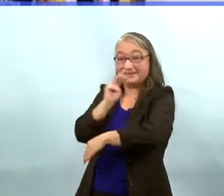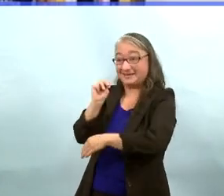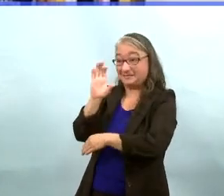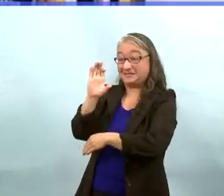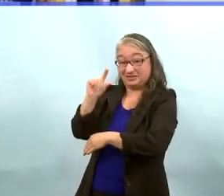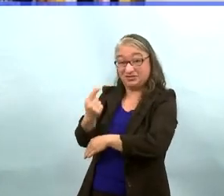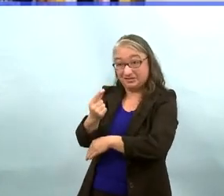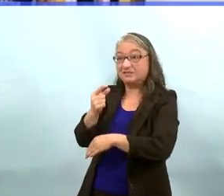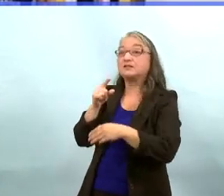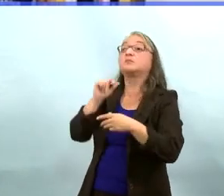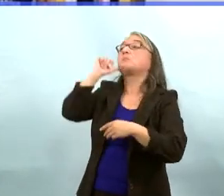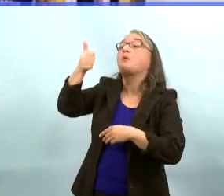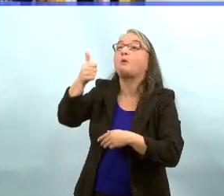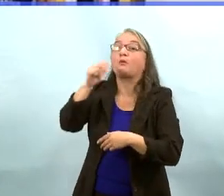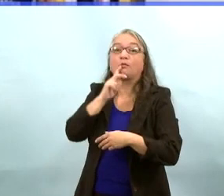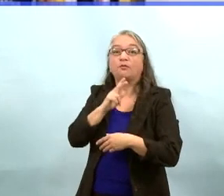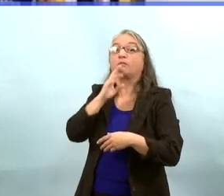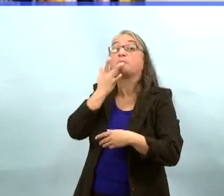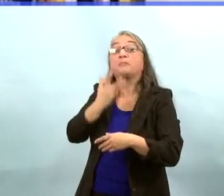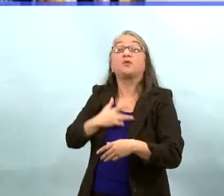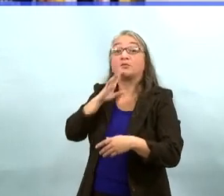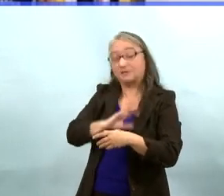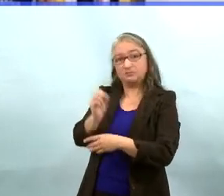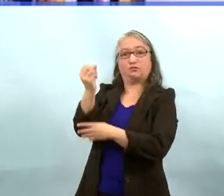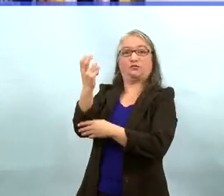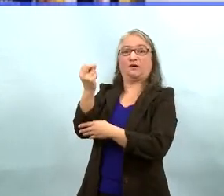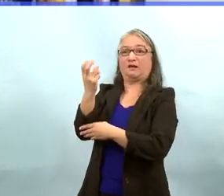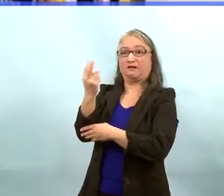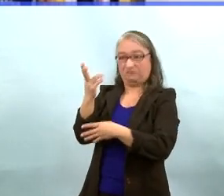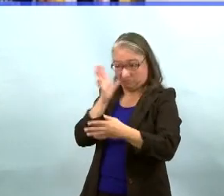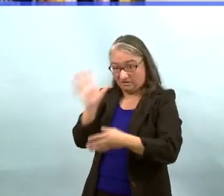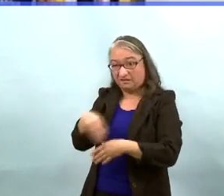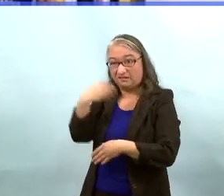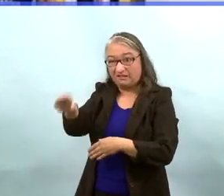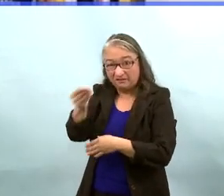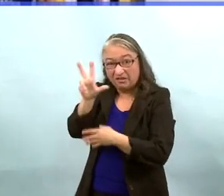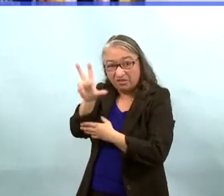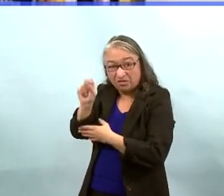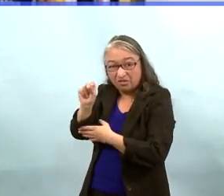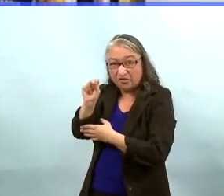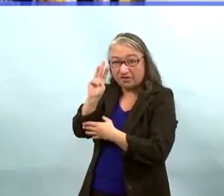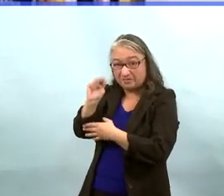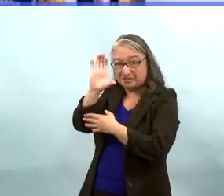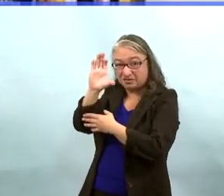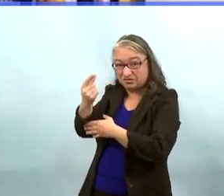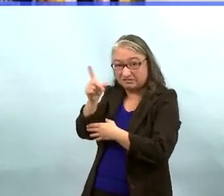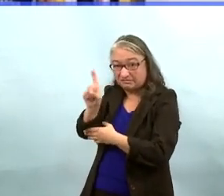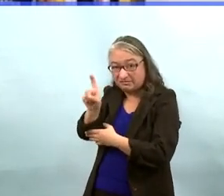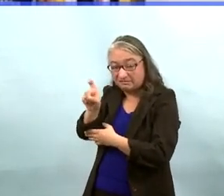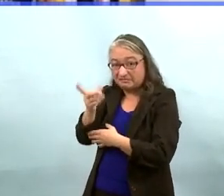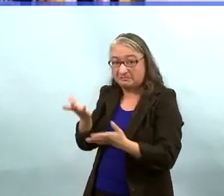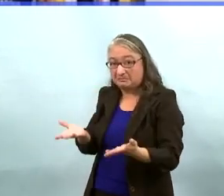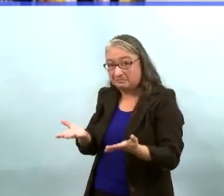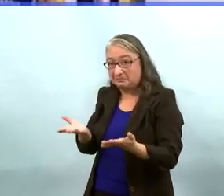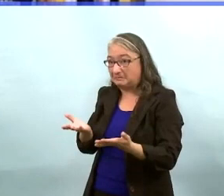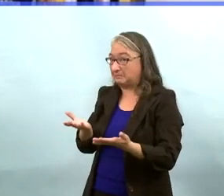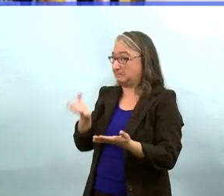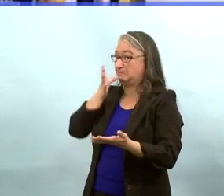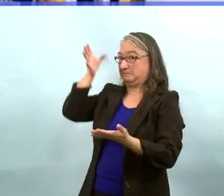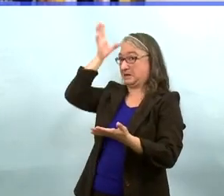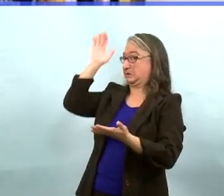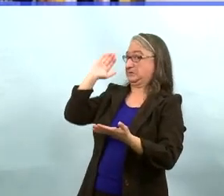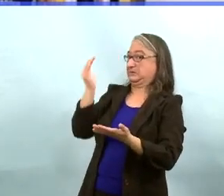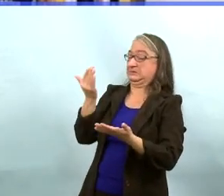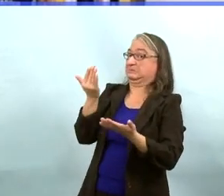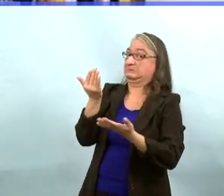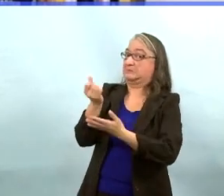alors recevoir la dose adulte de 30 microgrammes en deuxième dose. Il y a eu beaucoup de questions là-dessus de la part de parents. Il y a beaucoup de parents qui ne comprennent pas